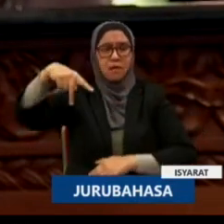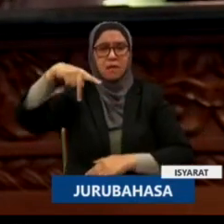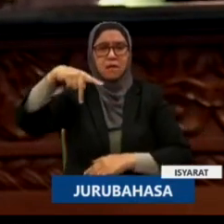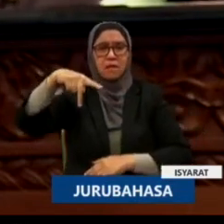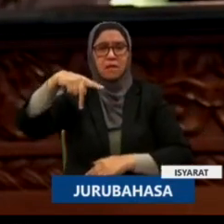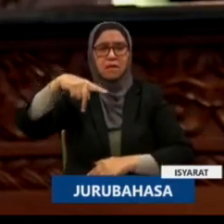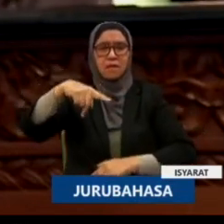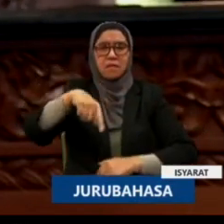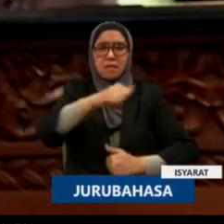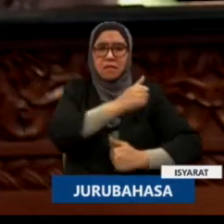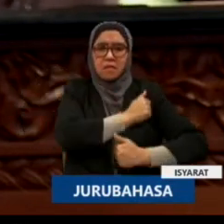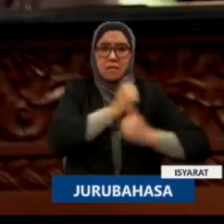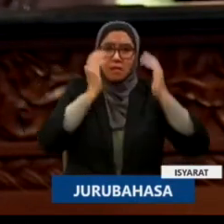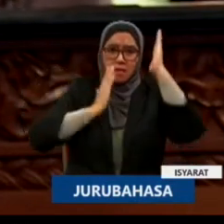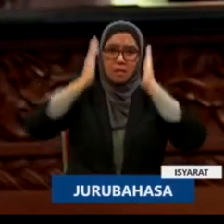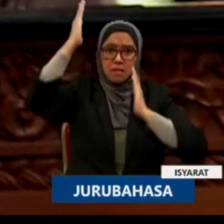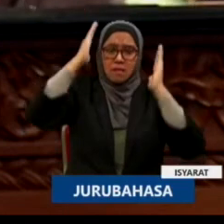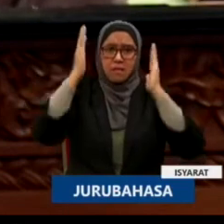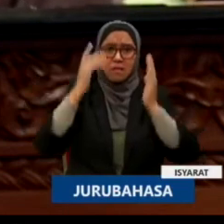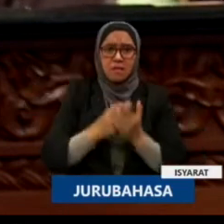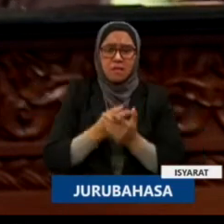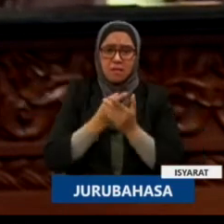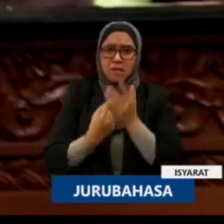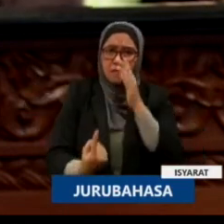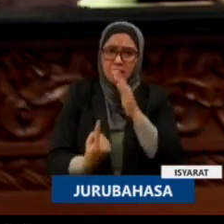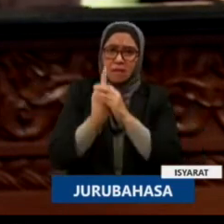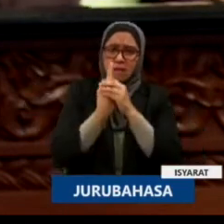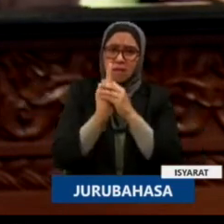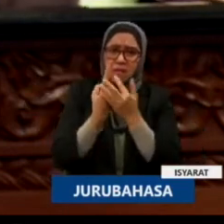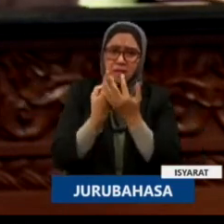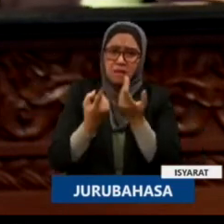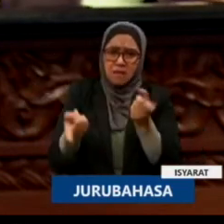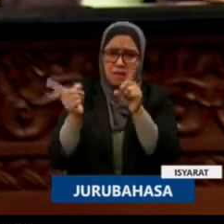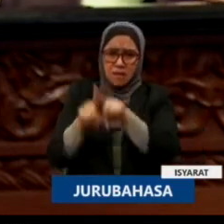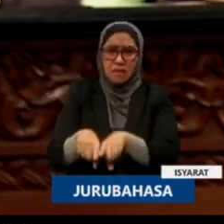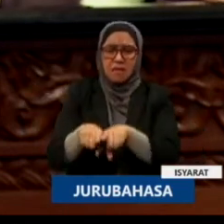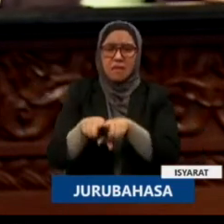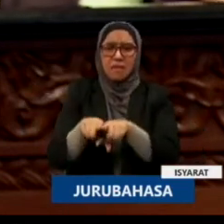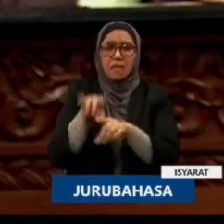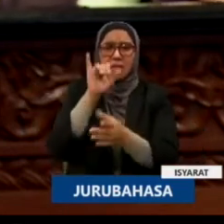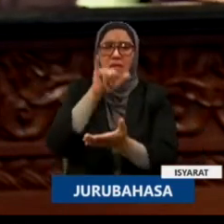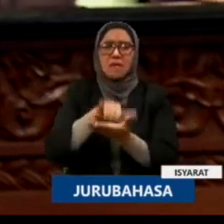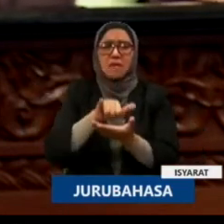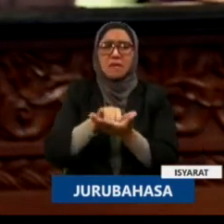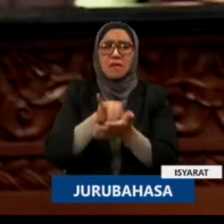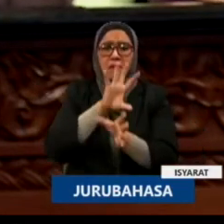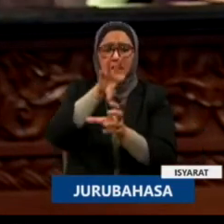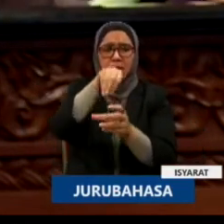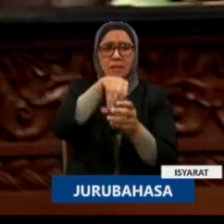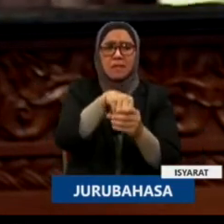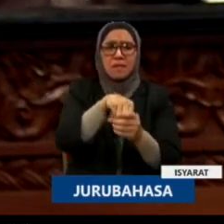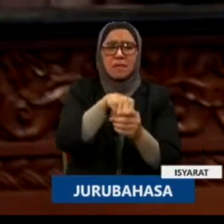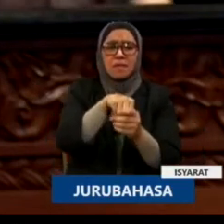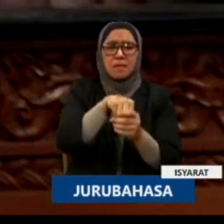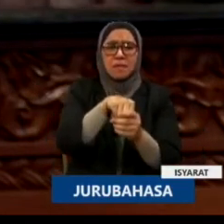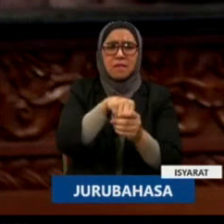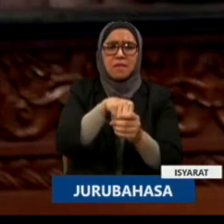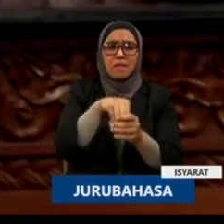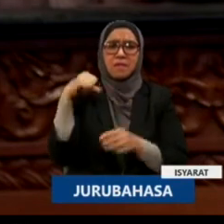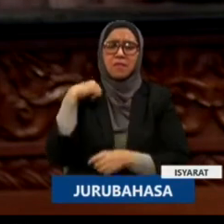menyentuh hal berkaitan Inside tembakkan di skuadron 330 kota samarra ini ia melibatkan anggota